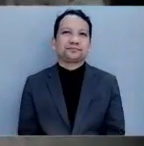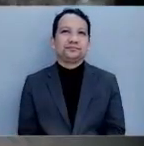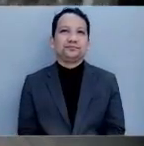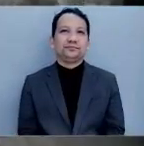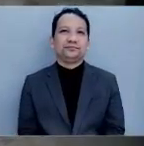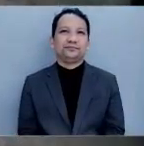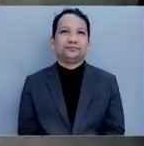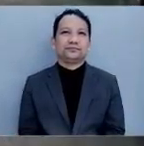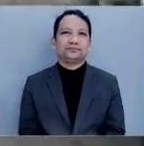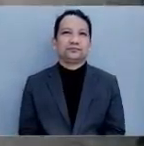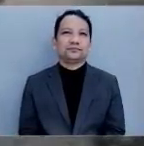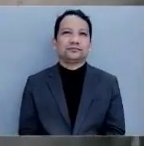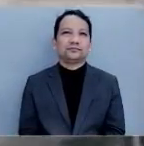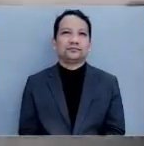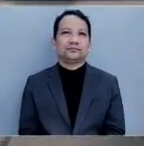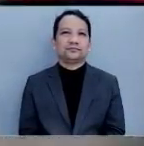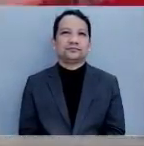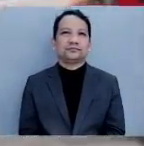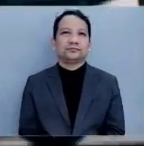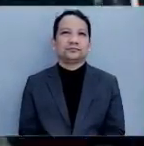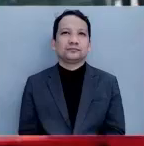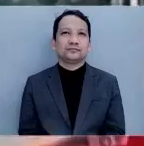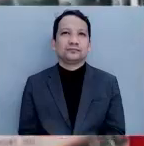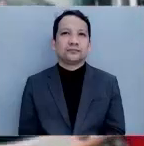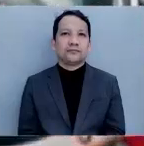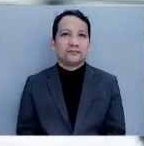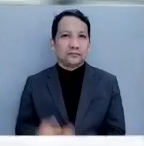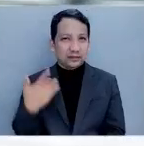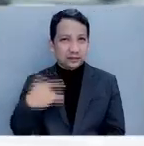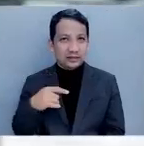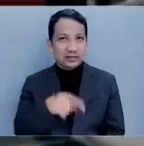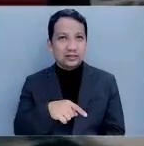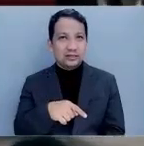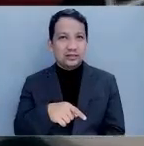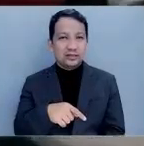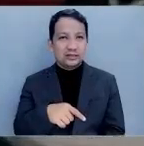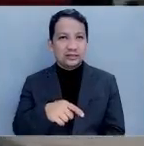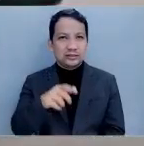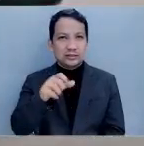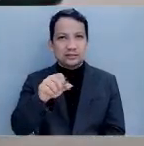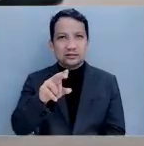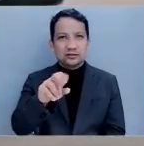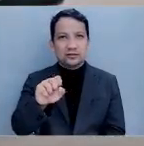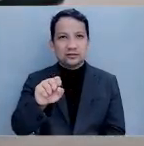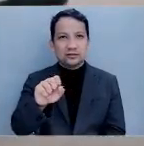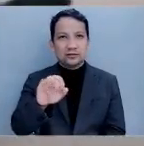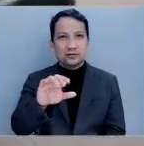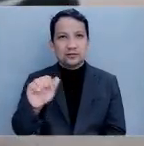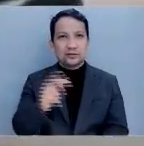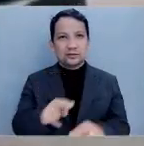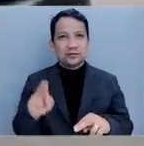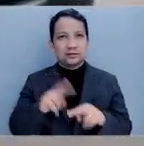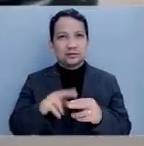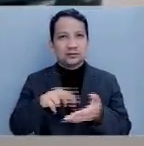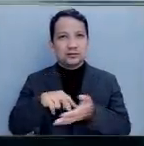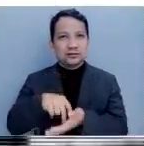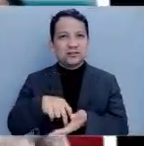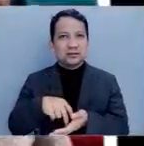Yung style niyo, bulok na, luma na yan. Susan Africa has arrived and she is